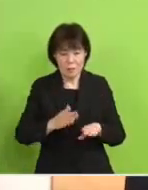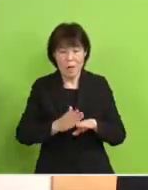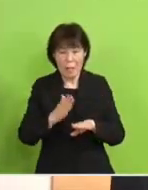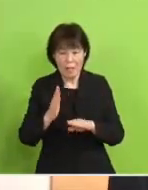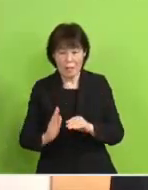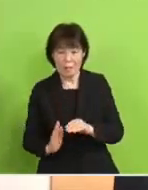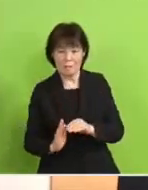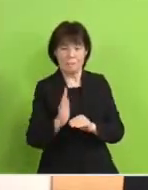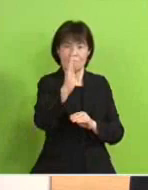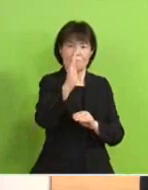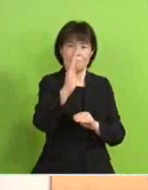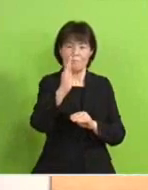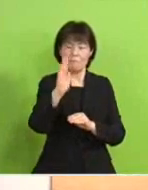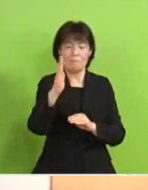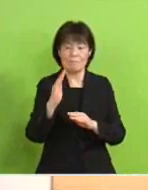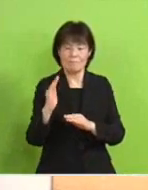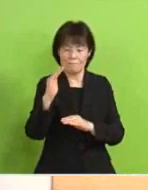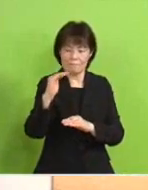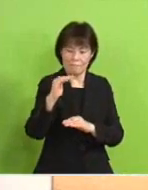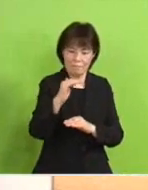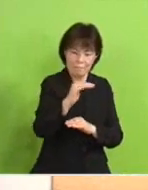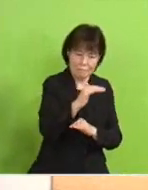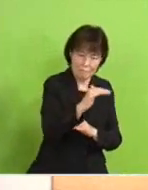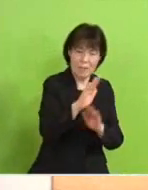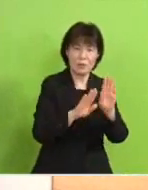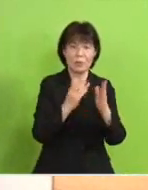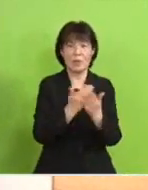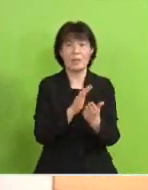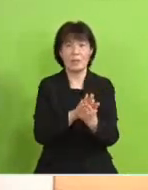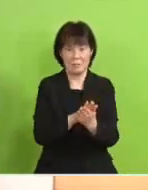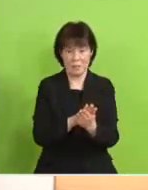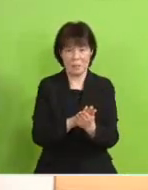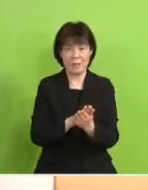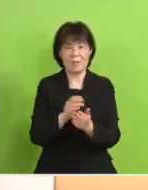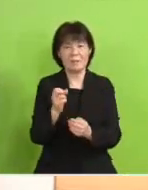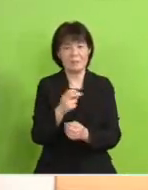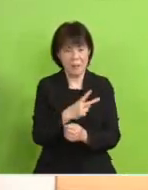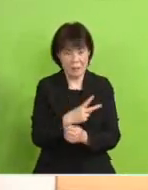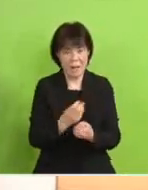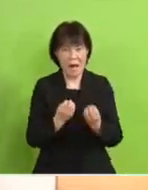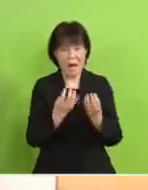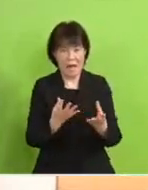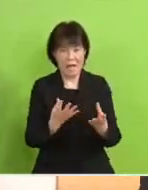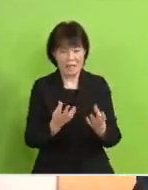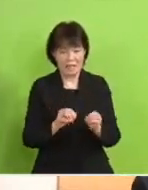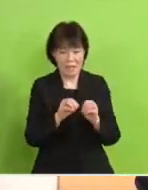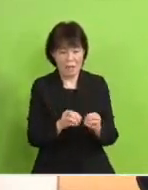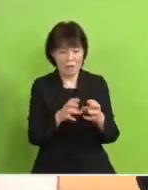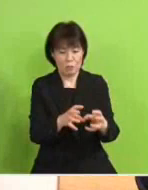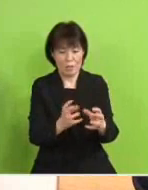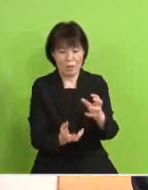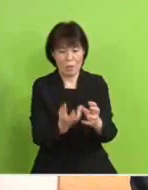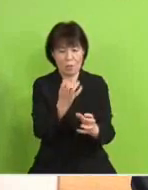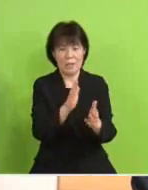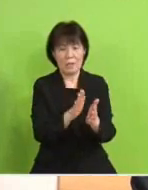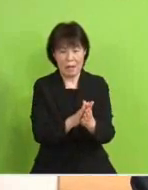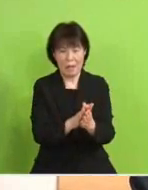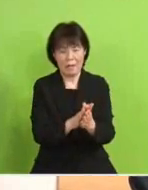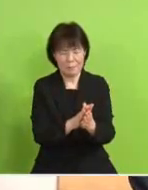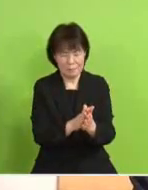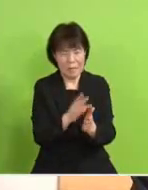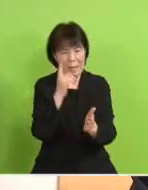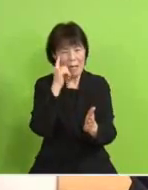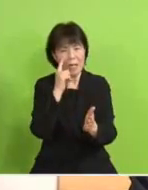昇だけは抑えられているというふうな状況です。しかしここでまた新たなクラスターを発生したということを踏まえると